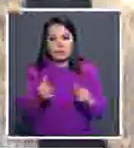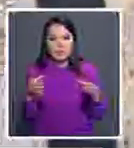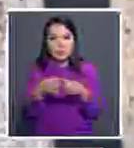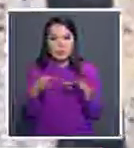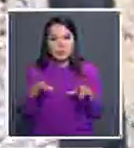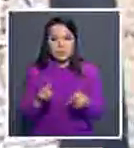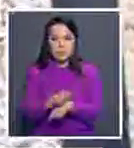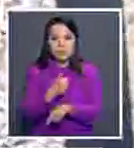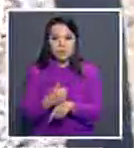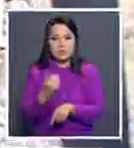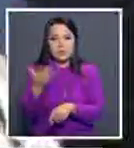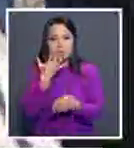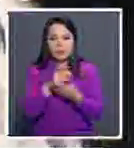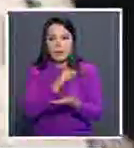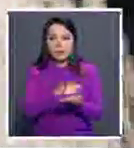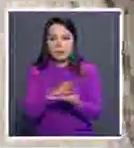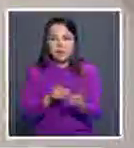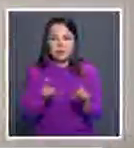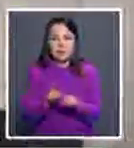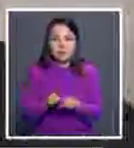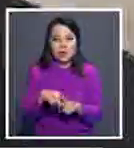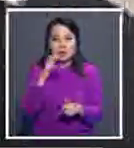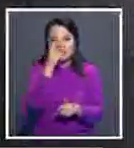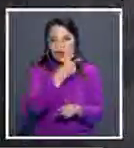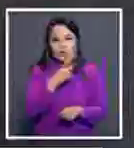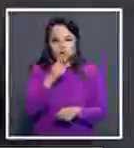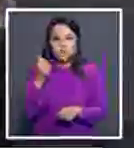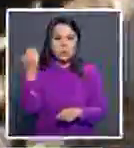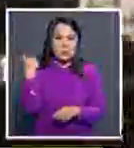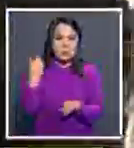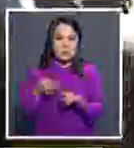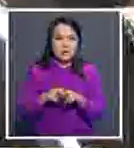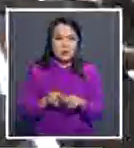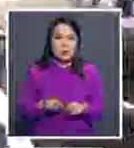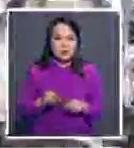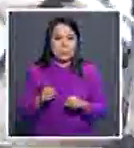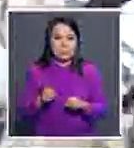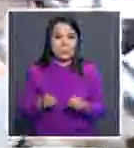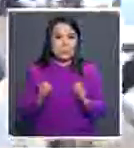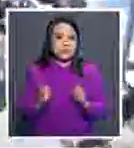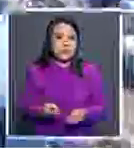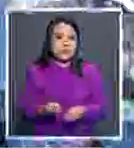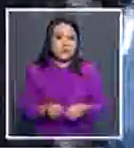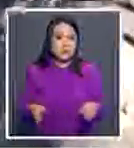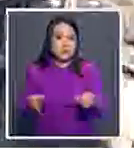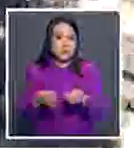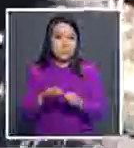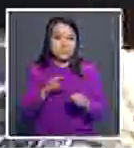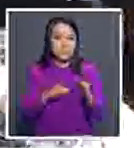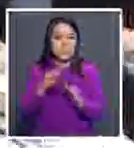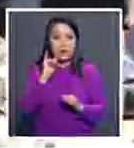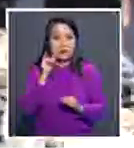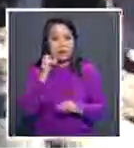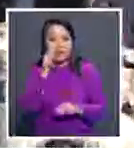департаментінде бөлім бастығы қызметін атқара жүріп, осыдан 2 жыл бұрын қылмыстық топ құрған. Олар Павлодар-Шымкент магистральды